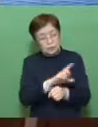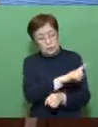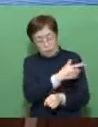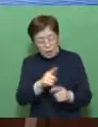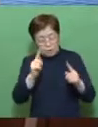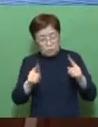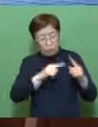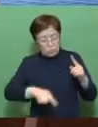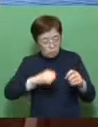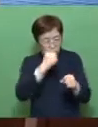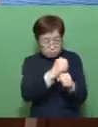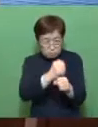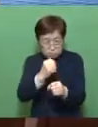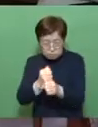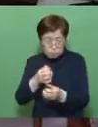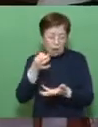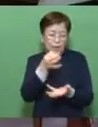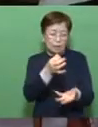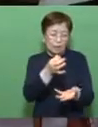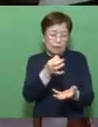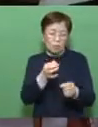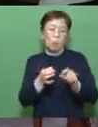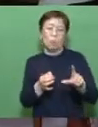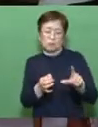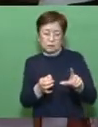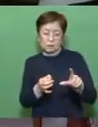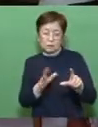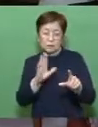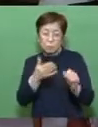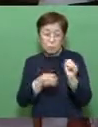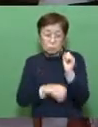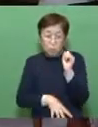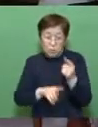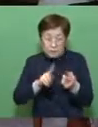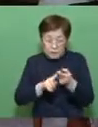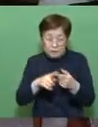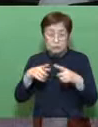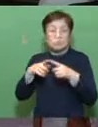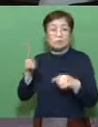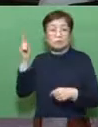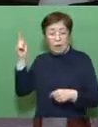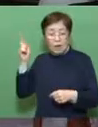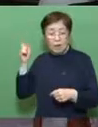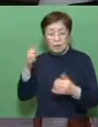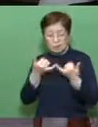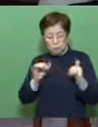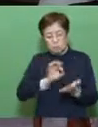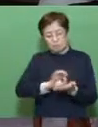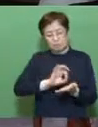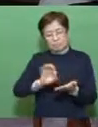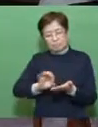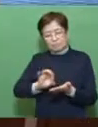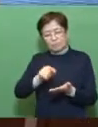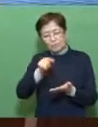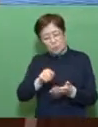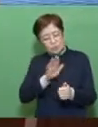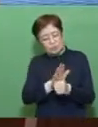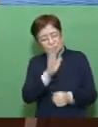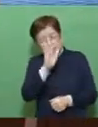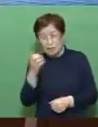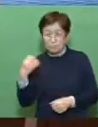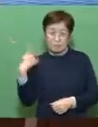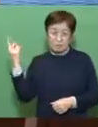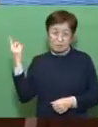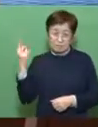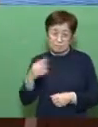がそれが大部分なんですけど基本的に国はですね消費拡大に使ってくれという話なんですはいはいで消費